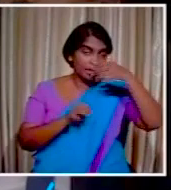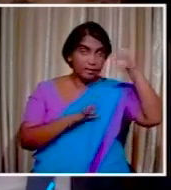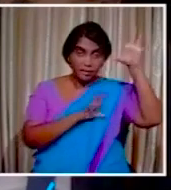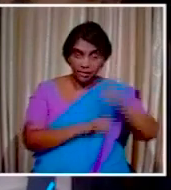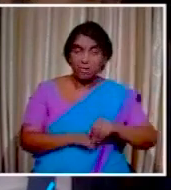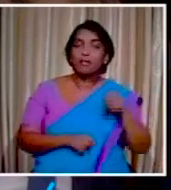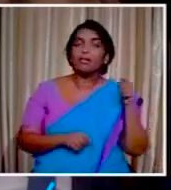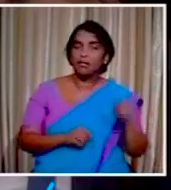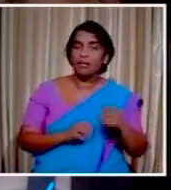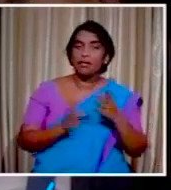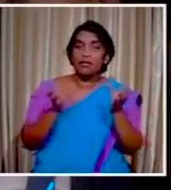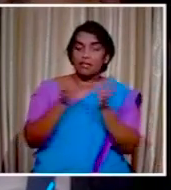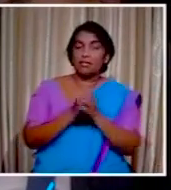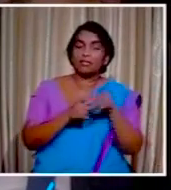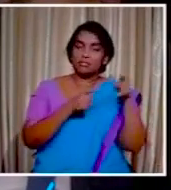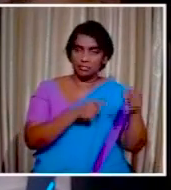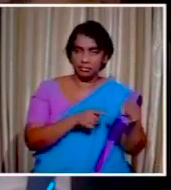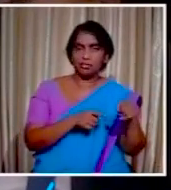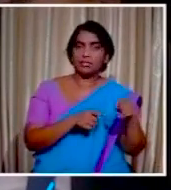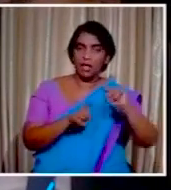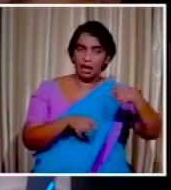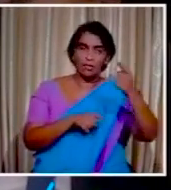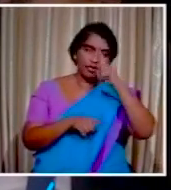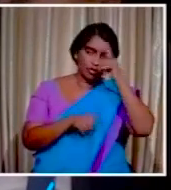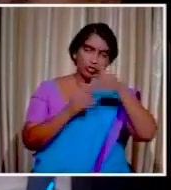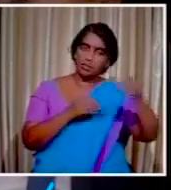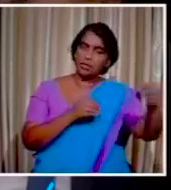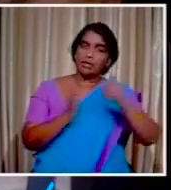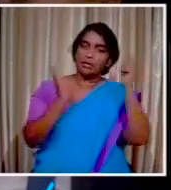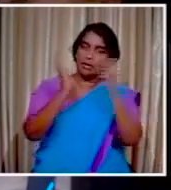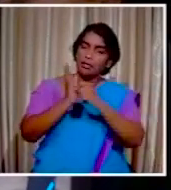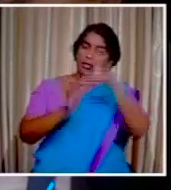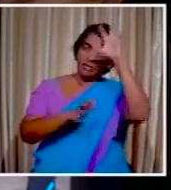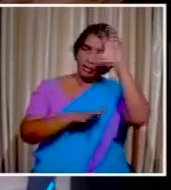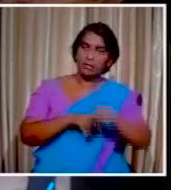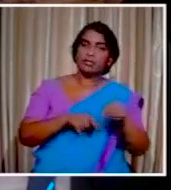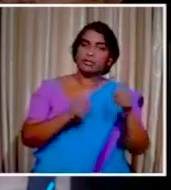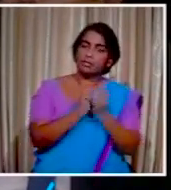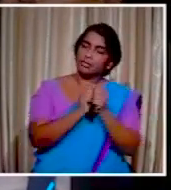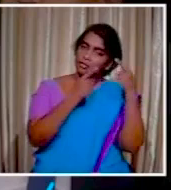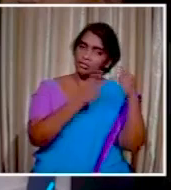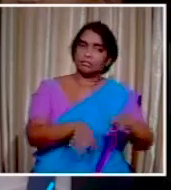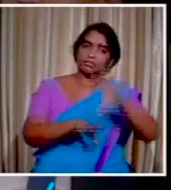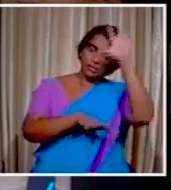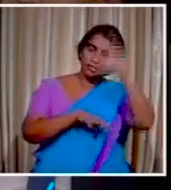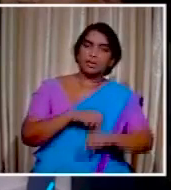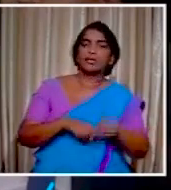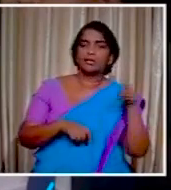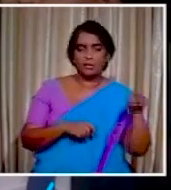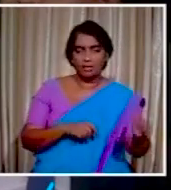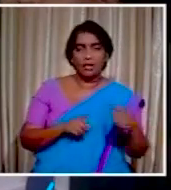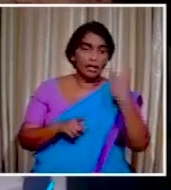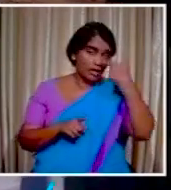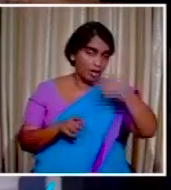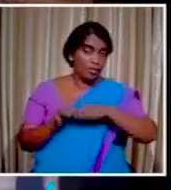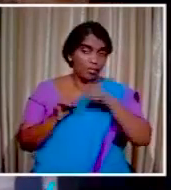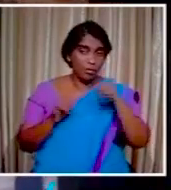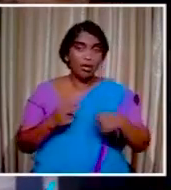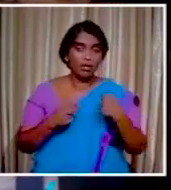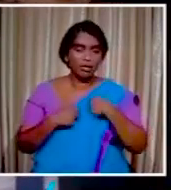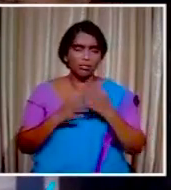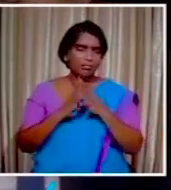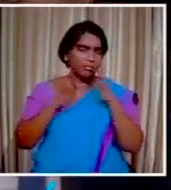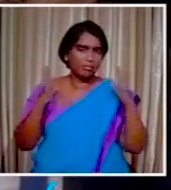එක පිරිපහදුවේ කණ්ඩායමට දෙනවා අපි ලබන සතියේ ඉඳලා. එතන ඇනවුම් ටික දාගන්න පිරිපහදුවේ. කණිත් තෙල් සංස්ථාවේ මට තියෙන